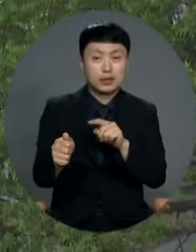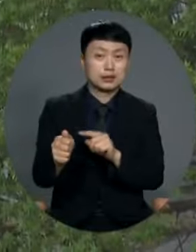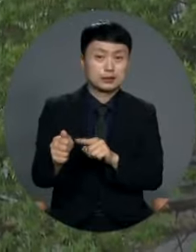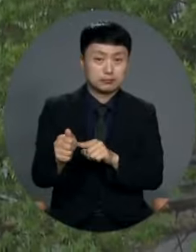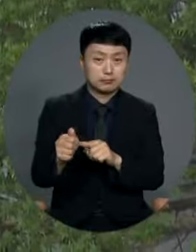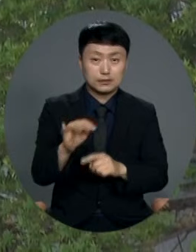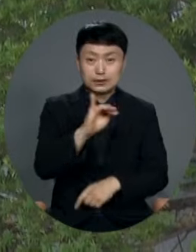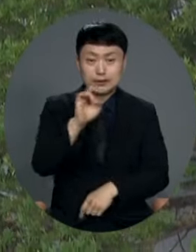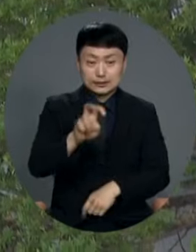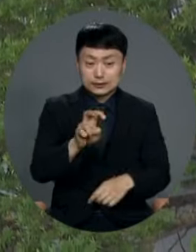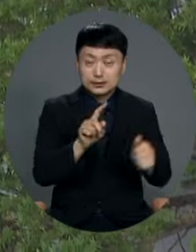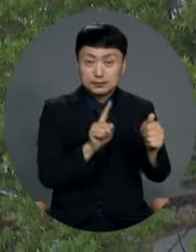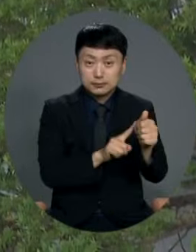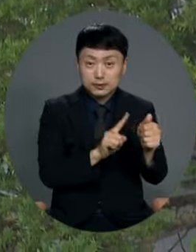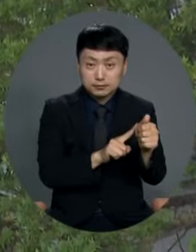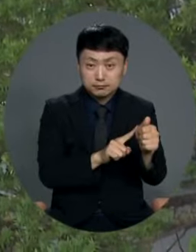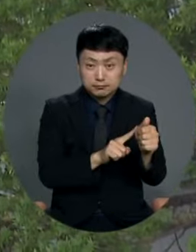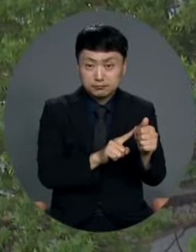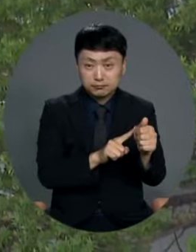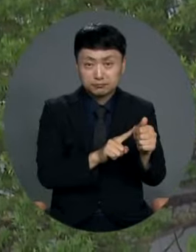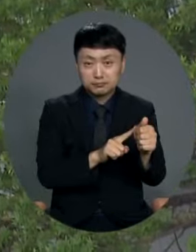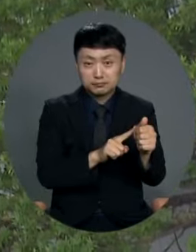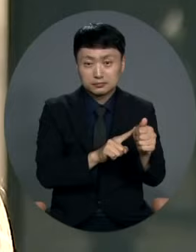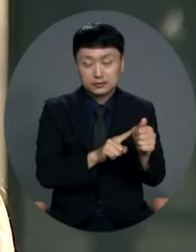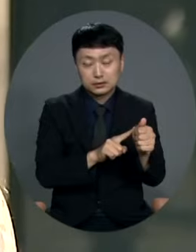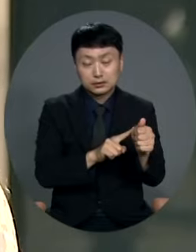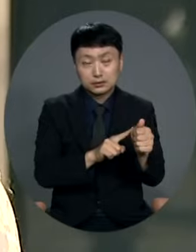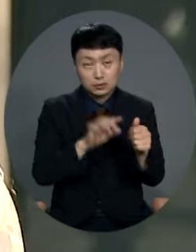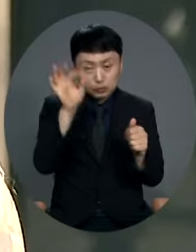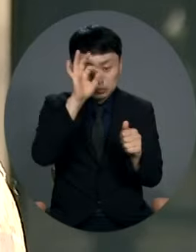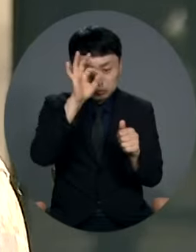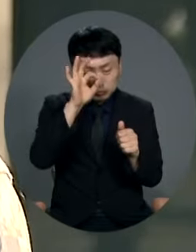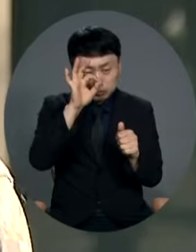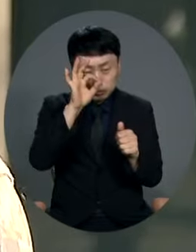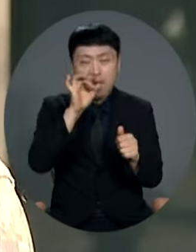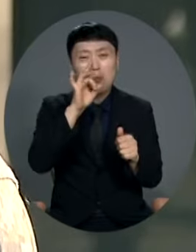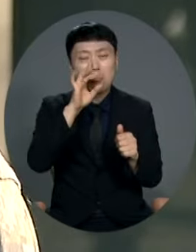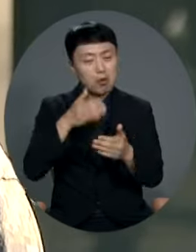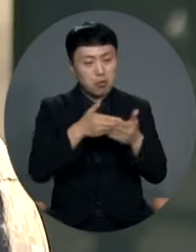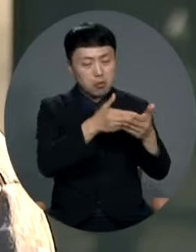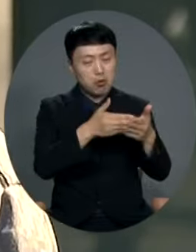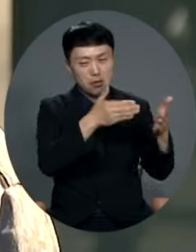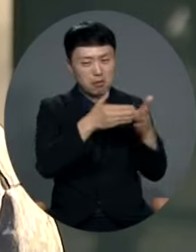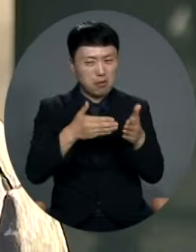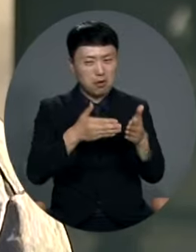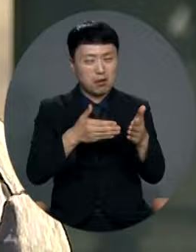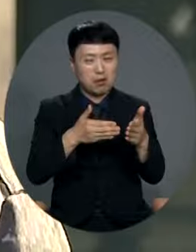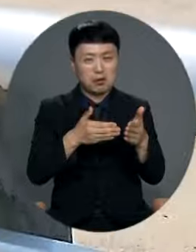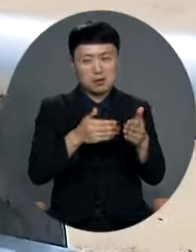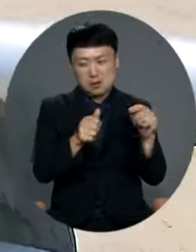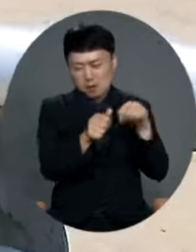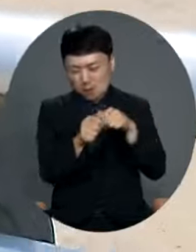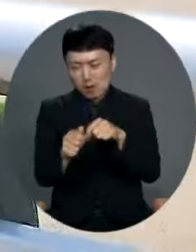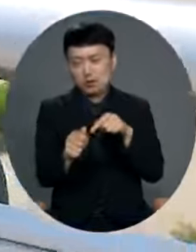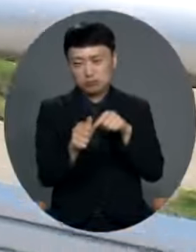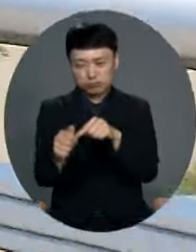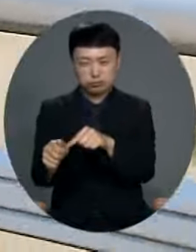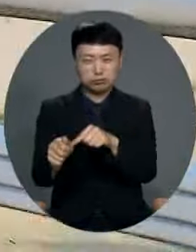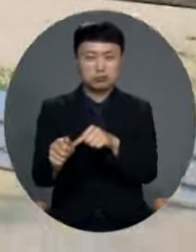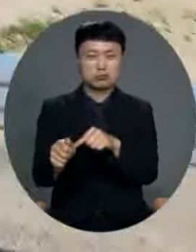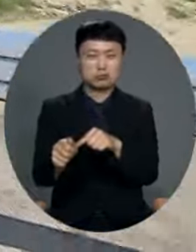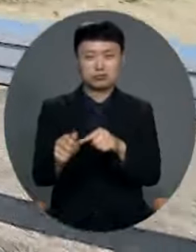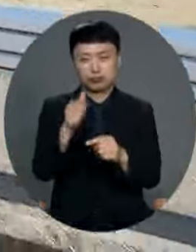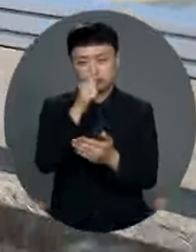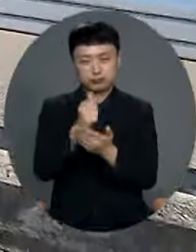임성근 전 사단장이 수색 종료 요청을 무시하고 수중 수색을 강행했다고 주장하고 있습니다 MBC 뉴스